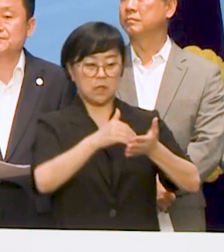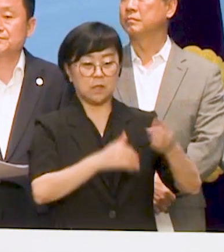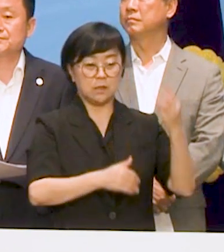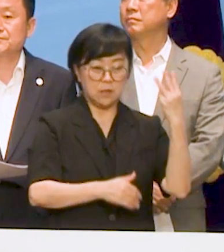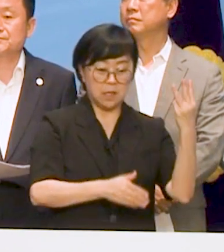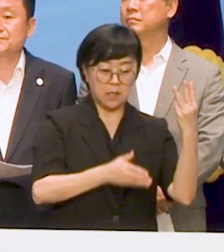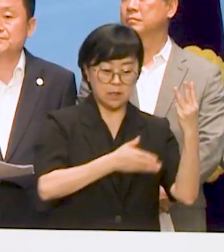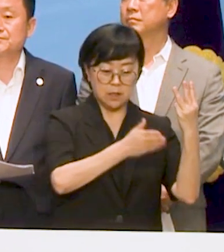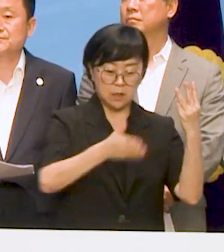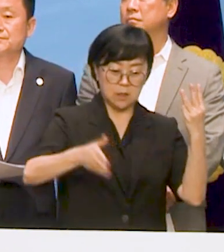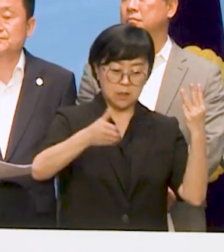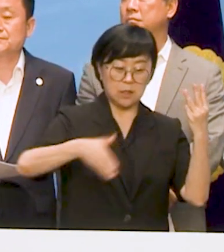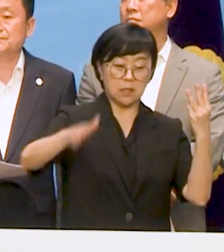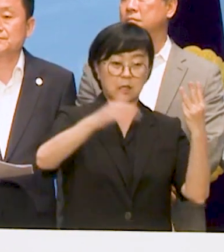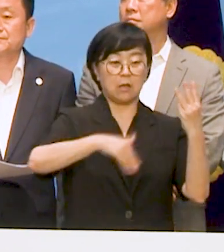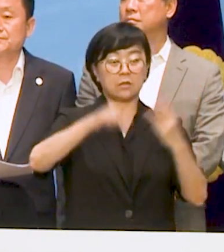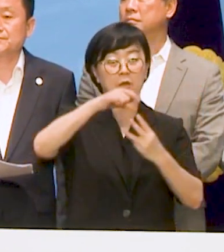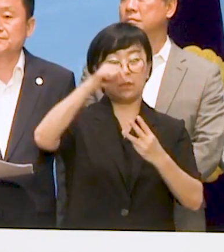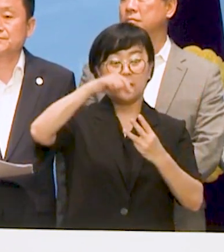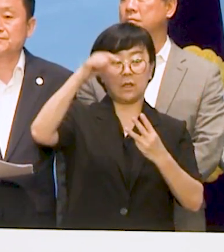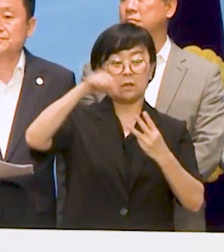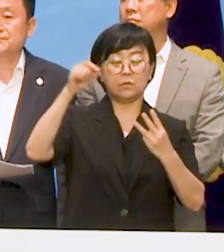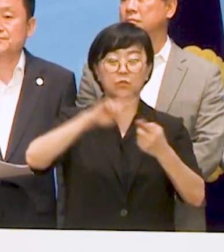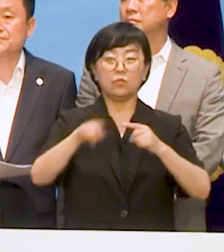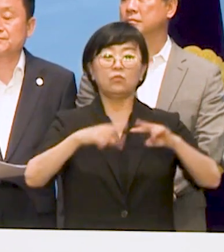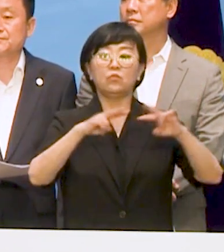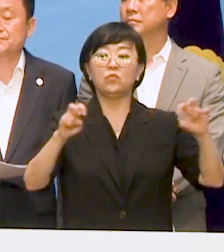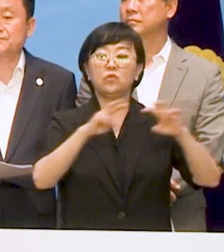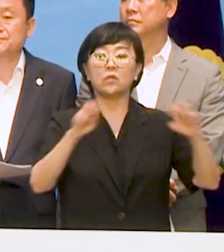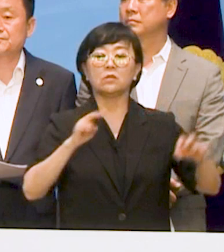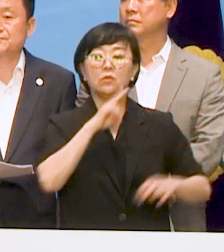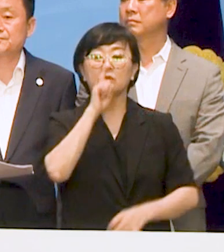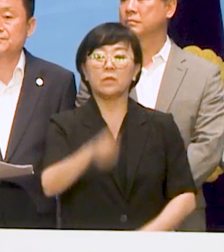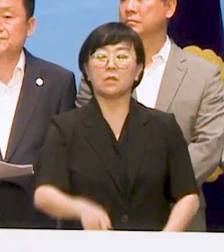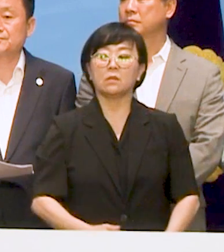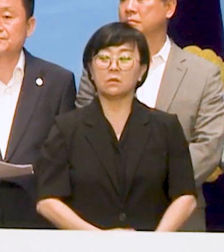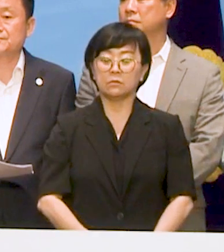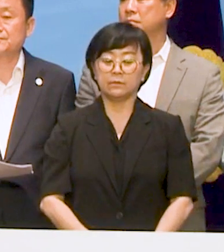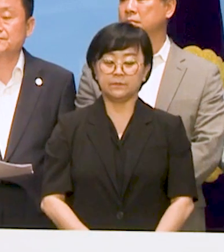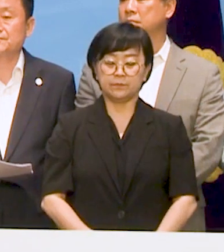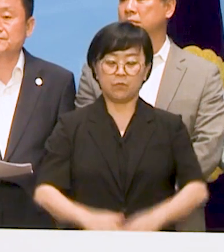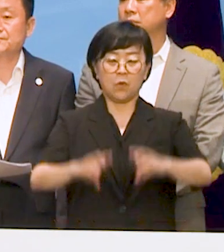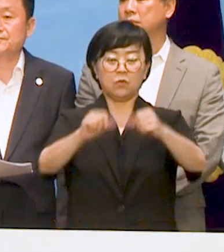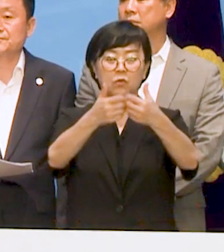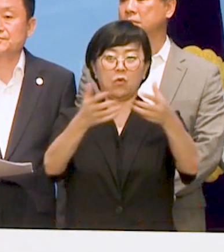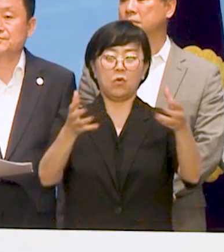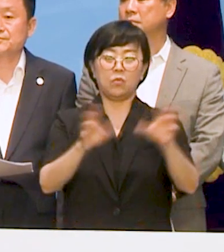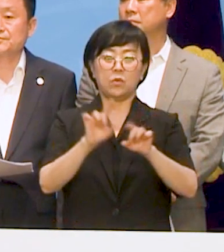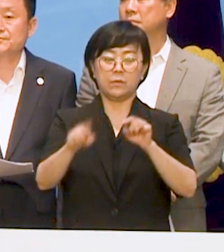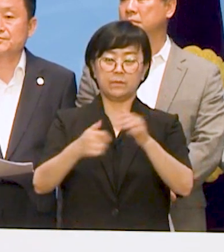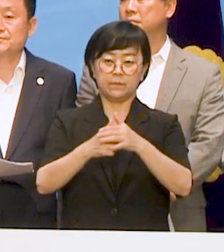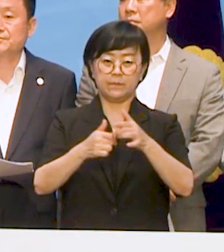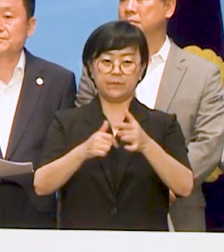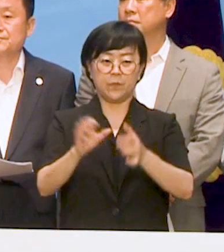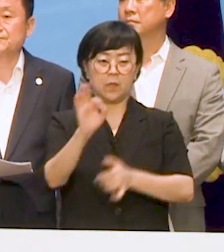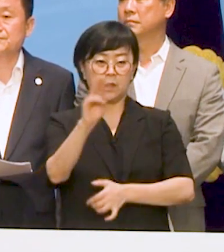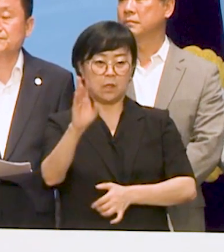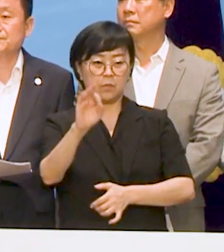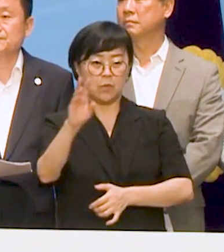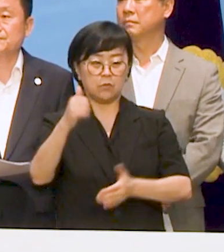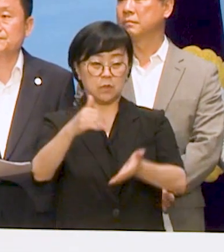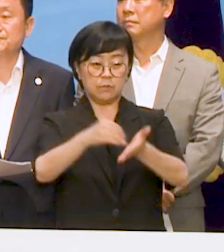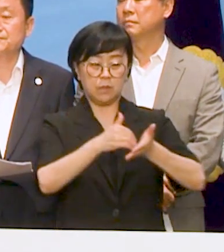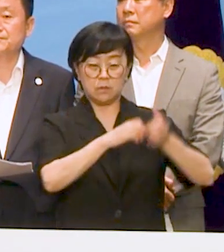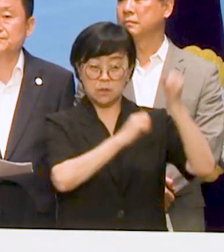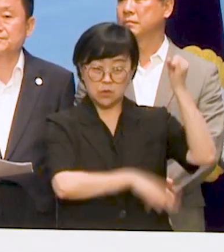가지 노선에 대해 취사선택적 분석을 했다는 의혹입니다 국토부와 용역사는 그간 양평군이 제시한